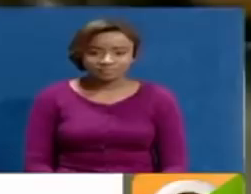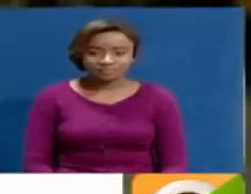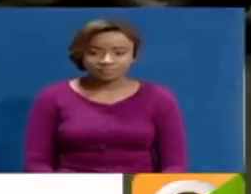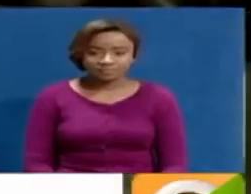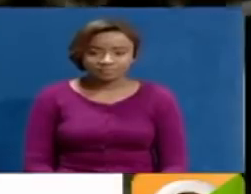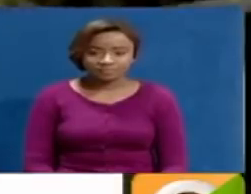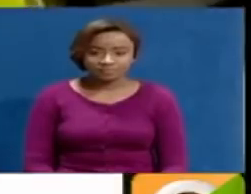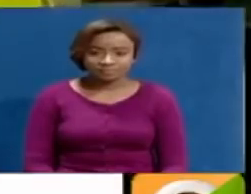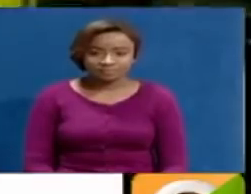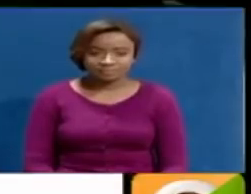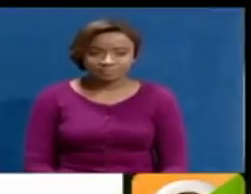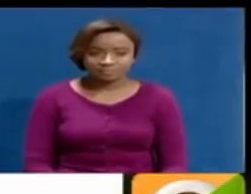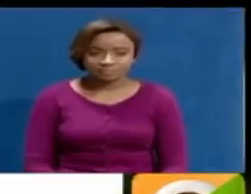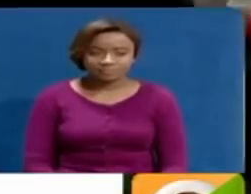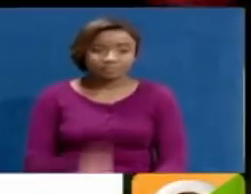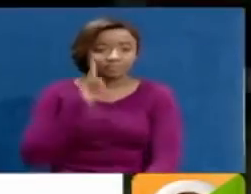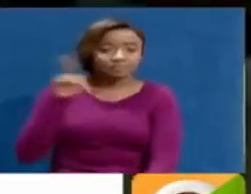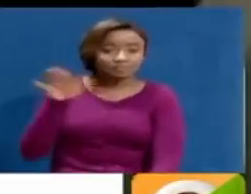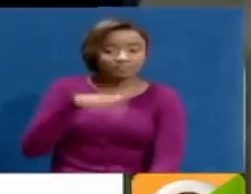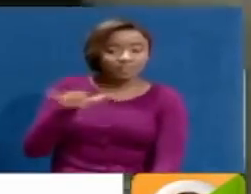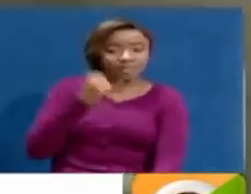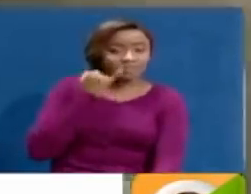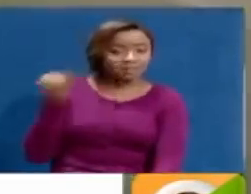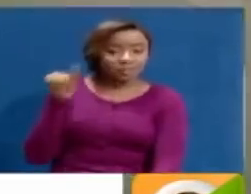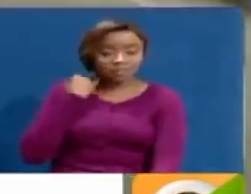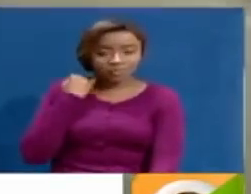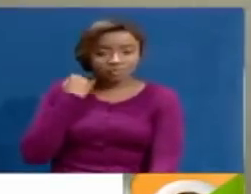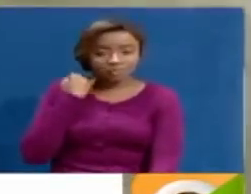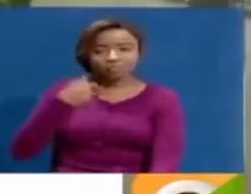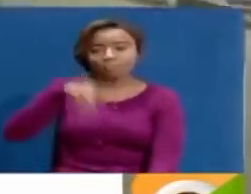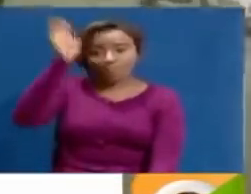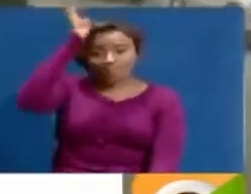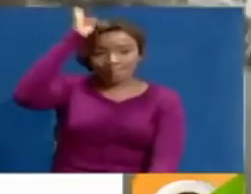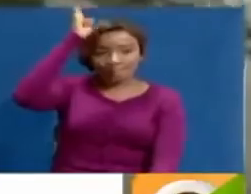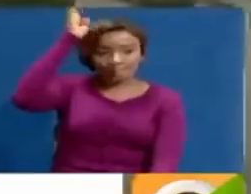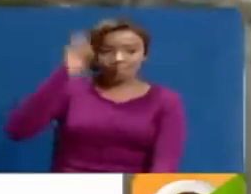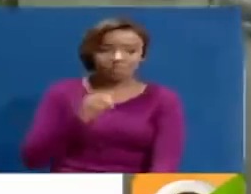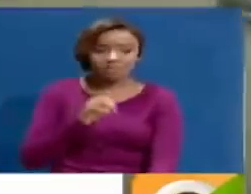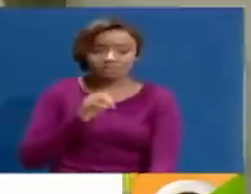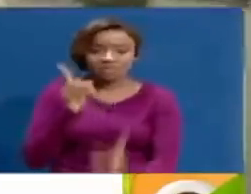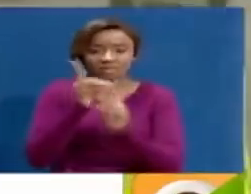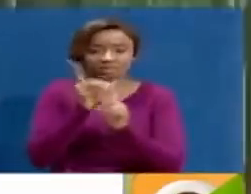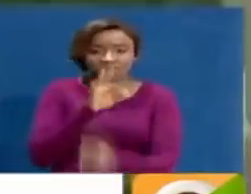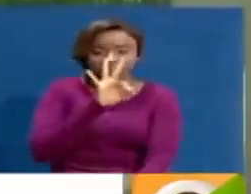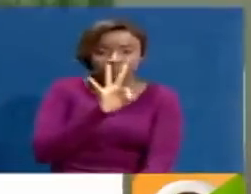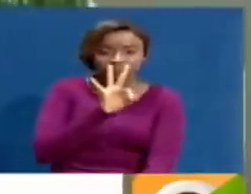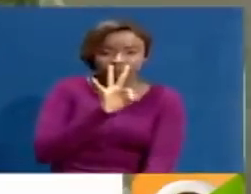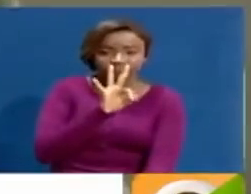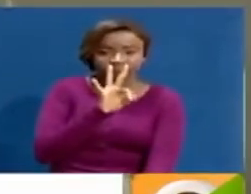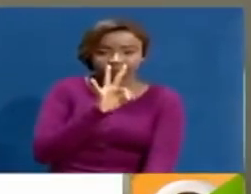Hapa ni eneo la Barnabas kwenye barabara ya Nakuru kuelekea Eldoret tarehe 23 mwezi huu.